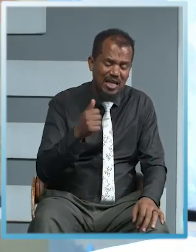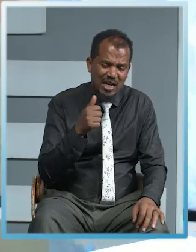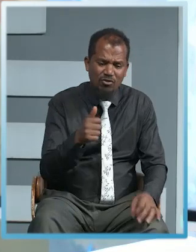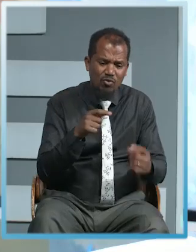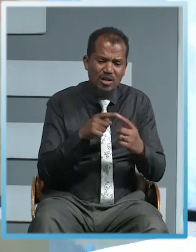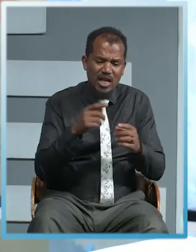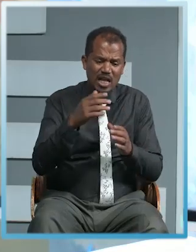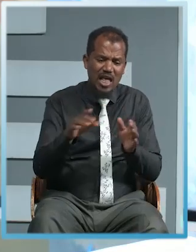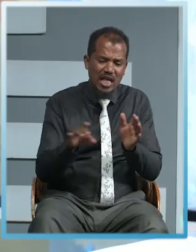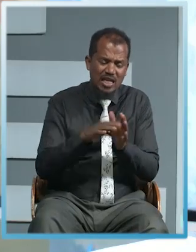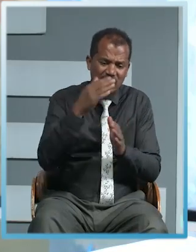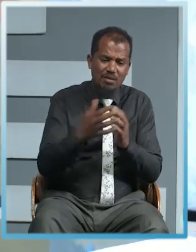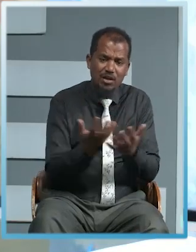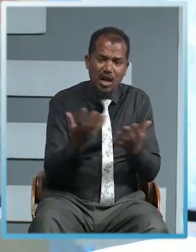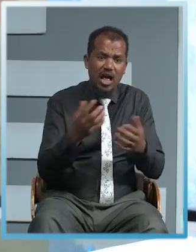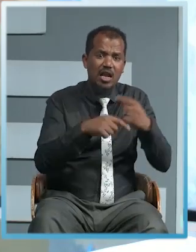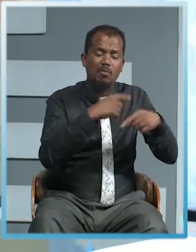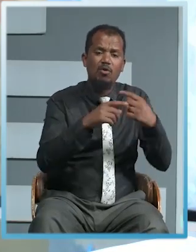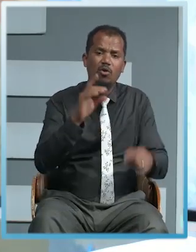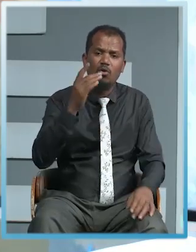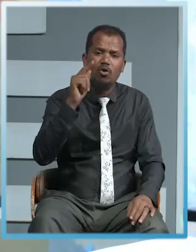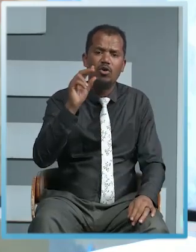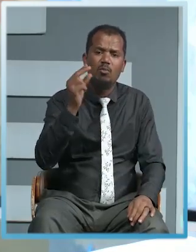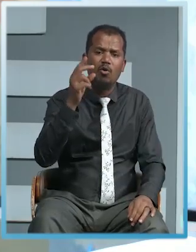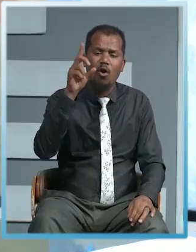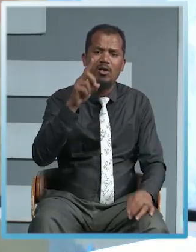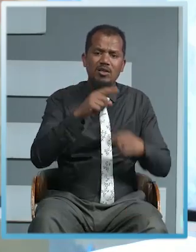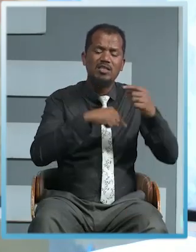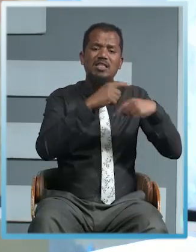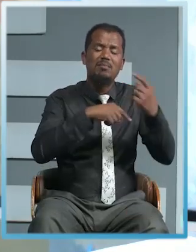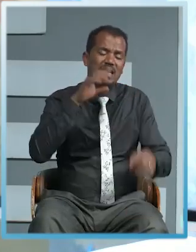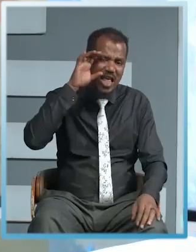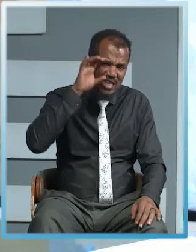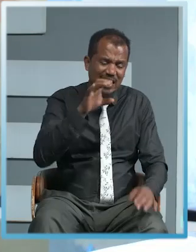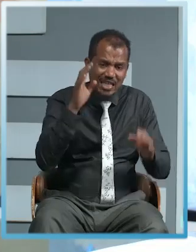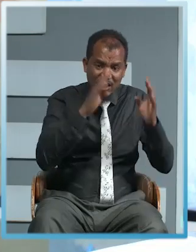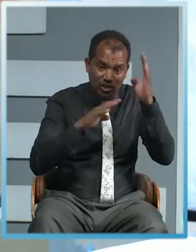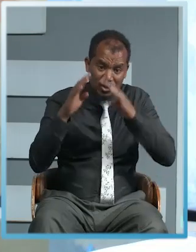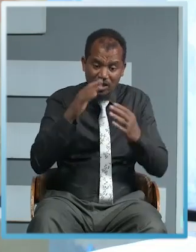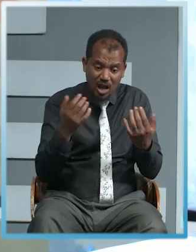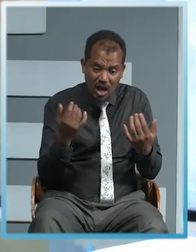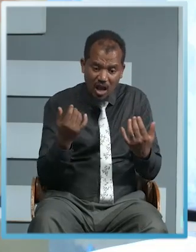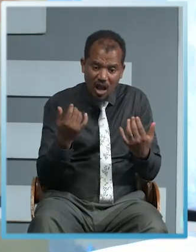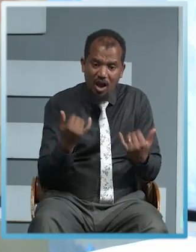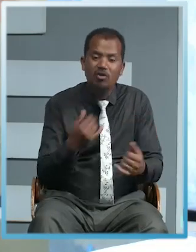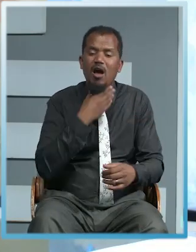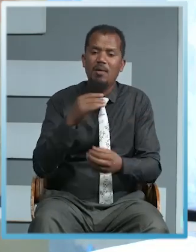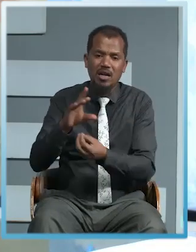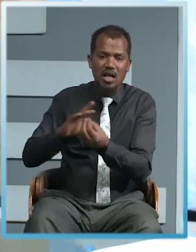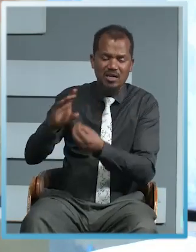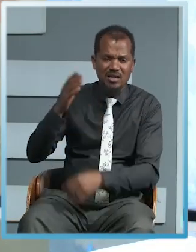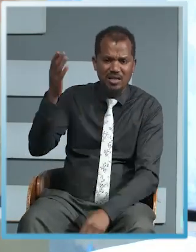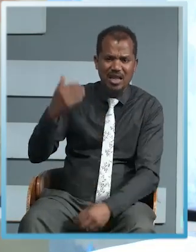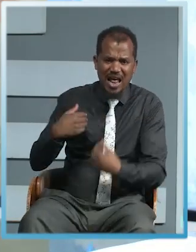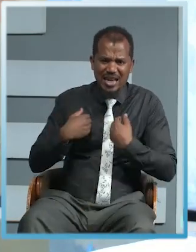ራሱ ወደ ግድቡ ማቴሪያል ለማውሰድ በኮምቦይ እስከሚገድረስ ያስገደደ ችግር አሁን ደግሞ በቅርቡ አማራ ክልል